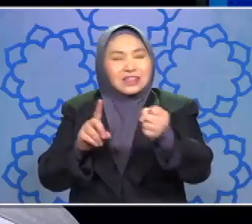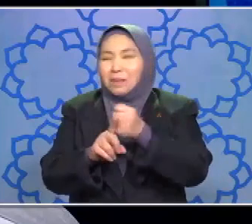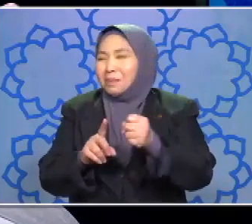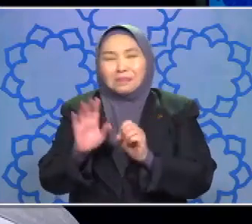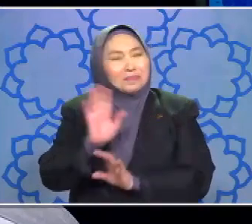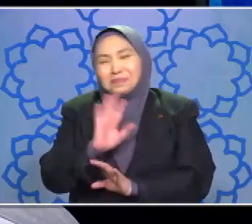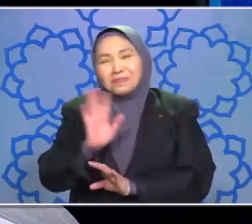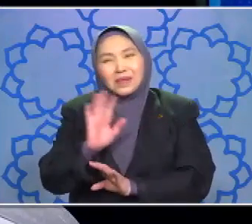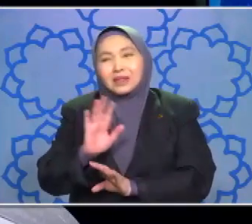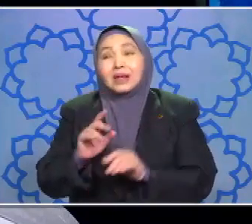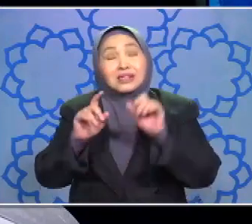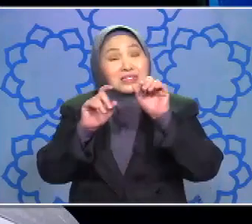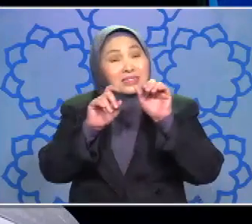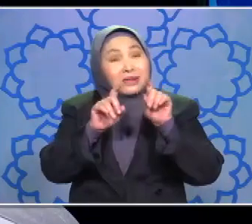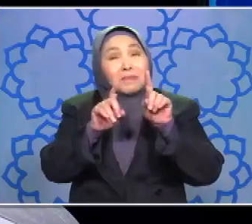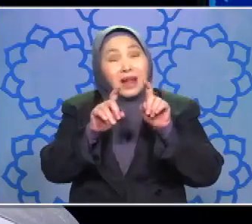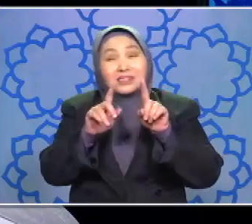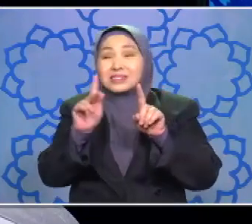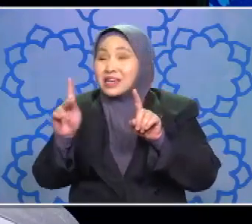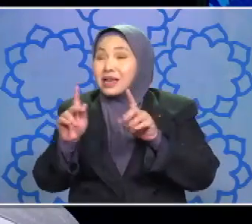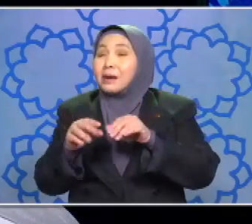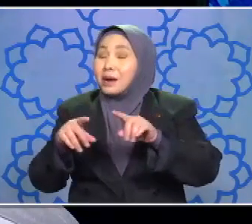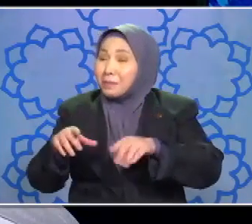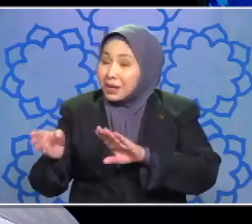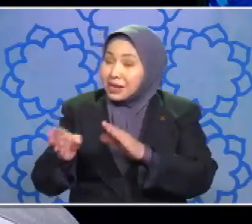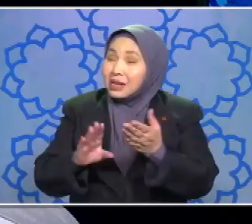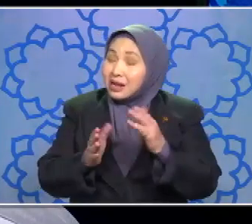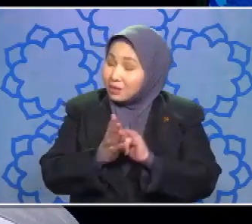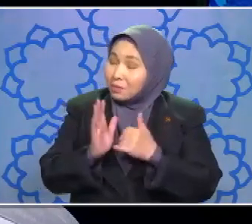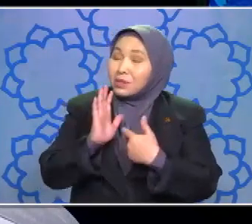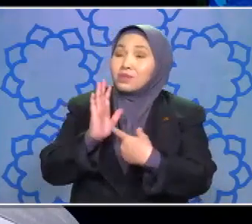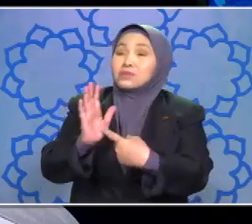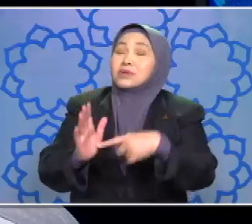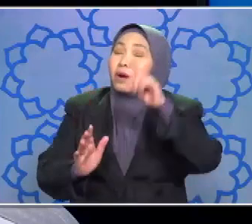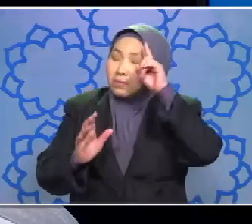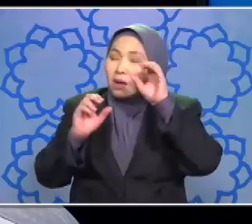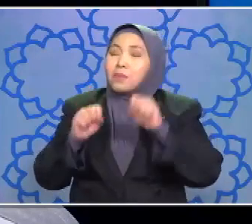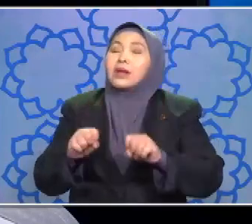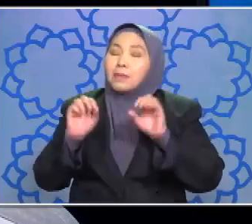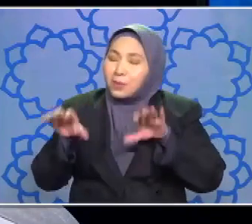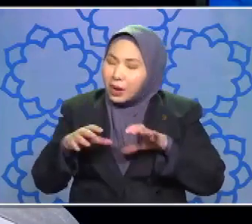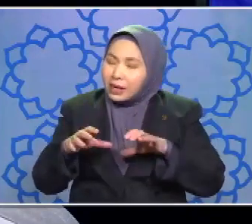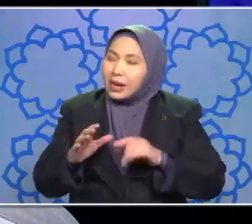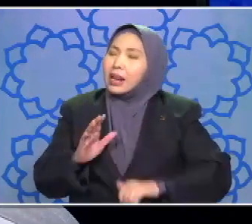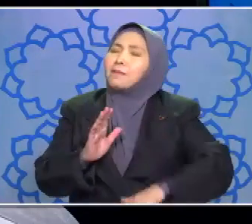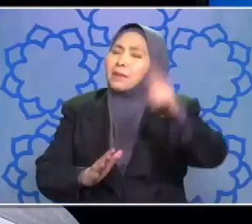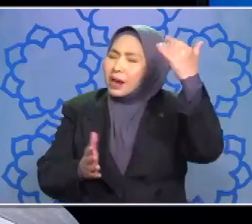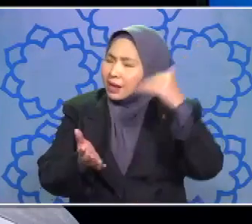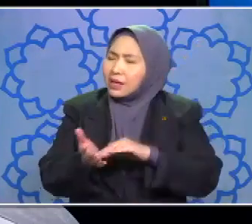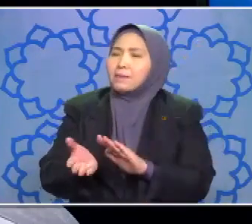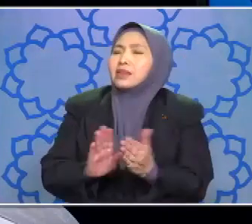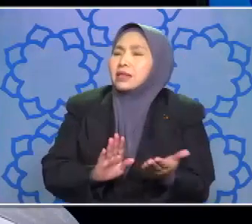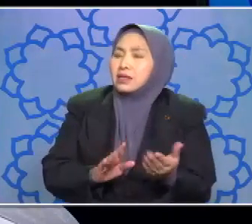Masya-Allah. 11,000 yang pergi, ustaz, itu adalah sebagai petunjuk bahawa Allah boleh buat lebih daripada itu. Ya. Allah boleh buat lebih